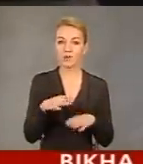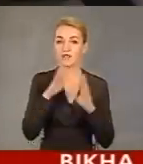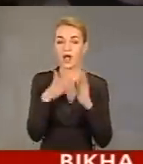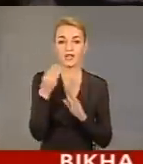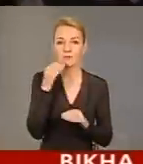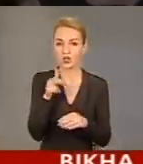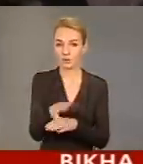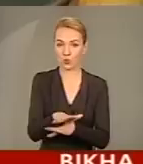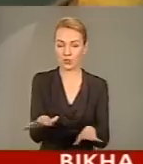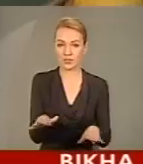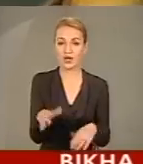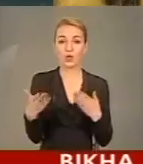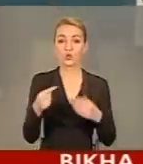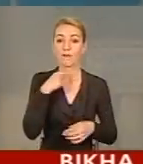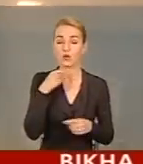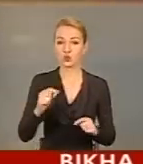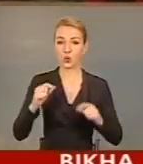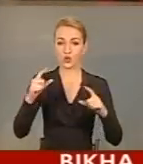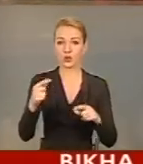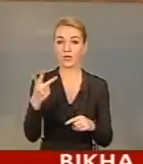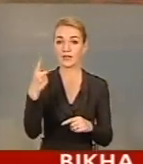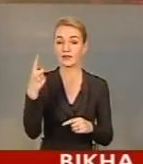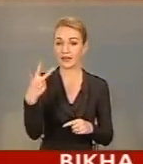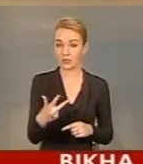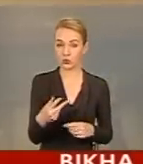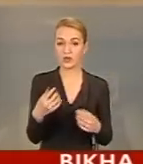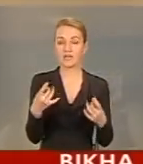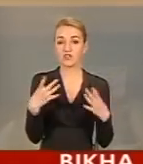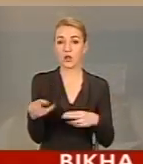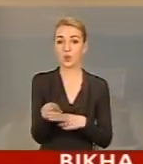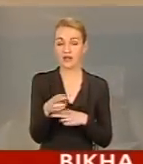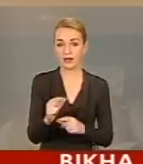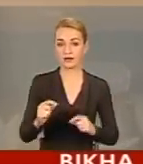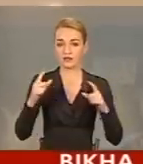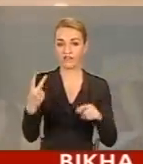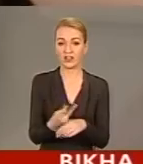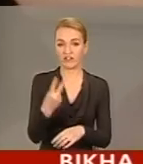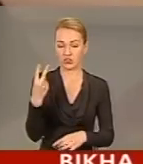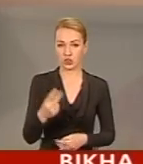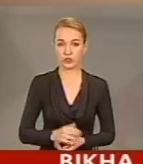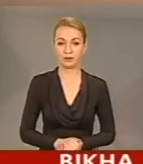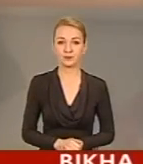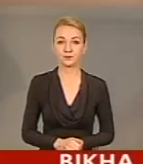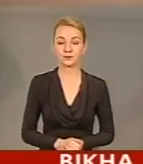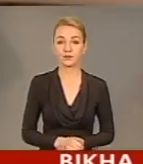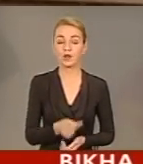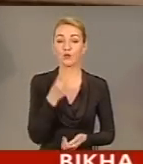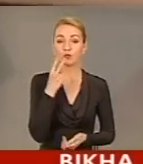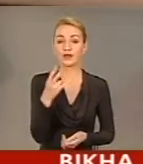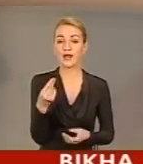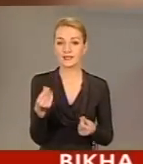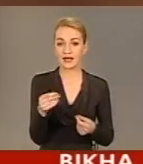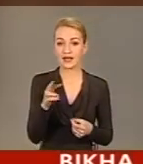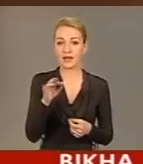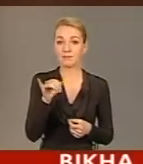не підходити. Якщо м'ясо здорожчало на третину, звичайний оселедець стрибнув удвічі. Посмотрите на ціни. Ментай